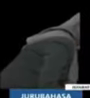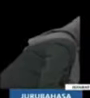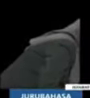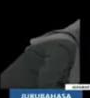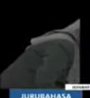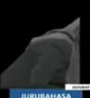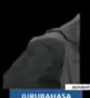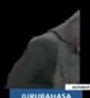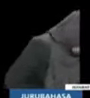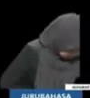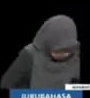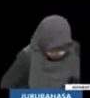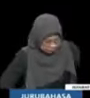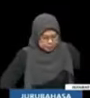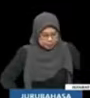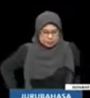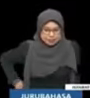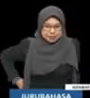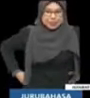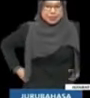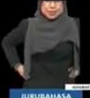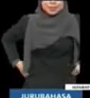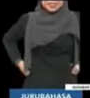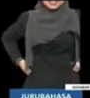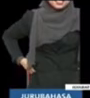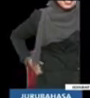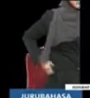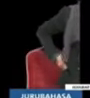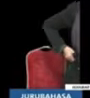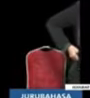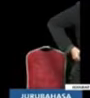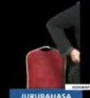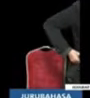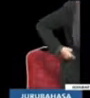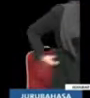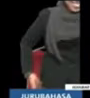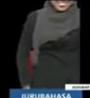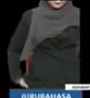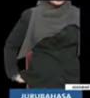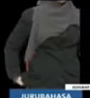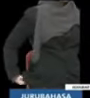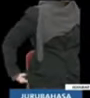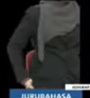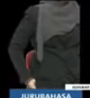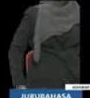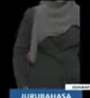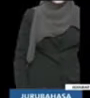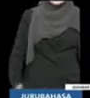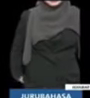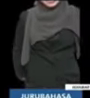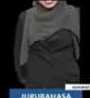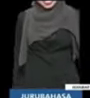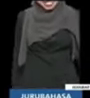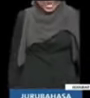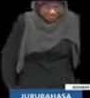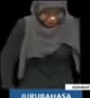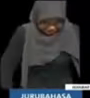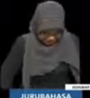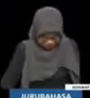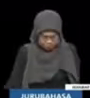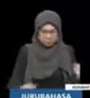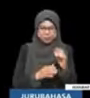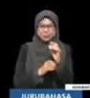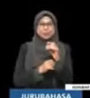Terima kasih Yang Berhormat. Berkenaan dengan laporan berkaitan dengan Ketua Pesuruhjaya SPR. Jadi